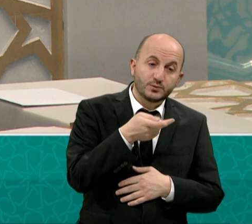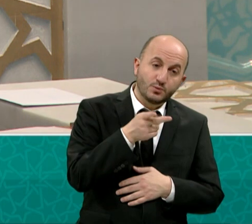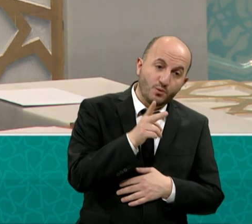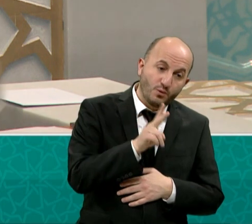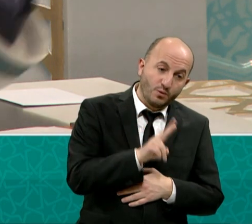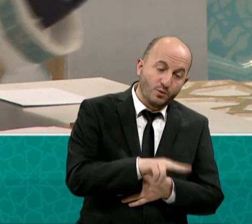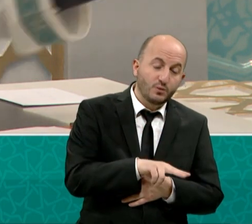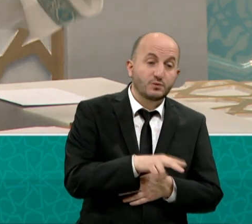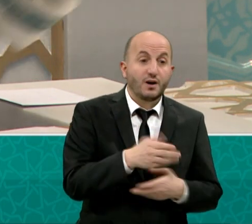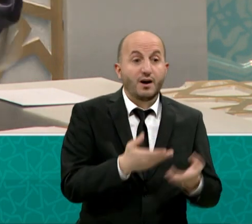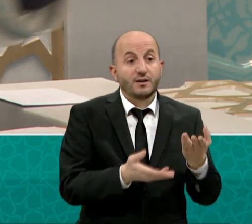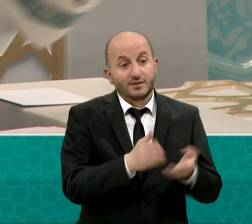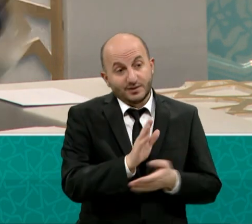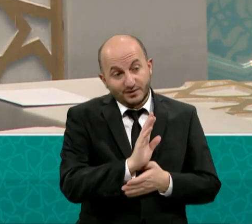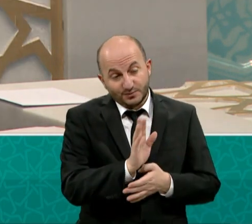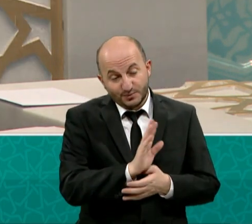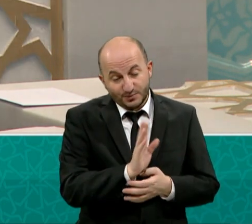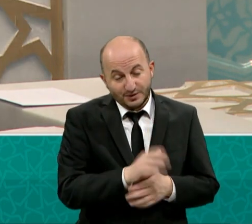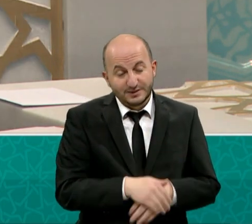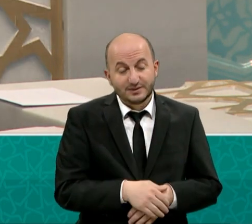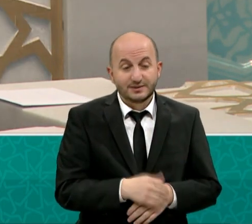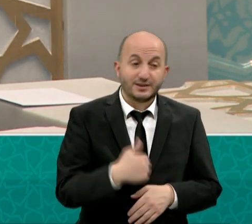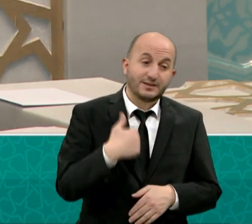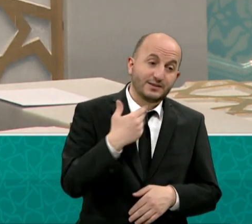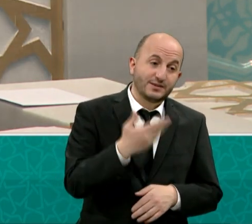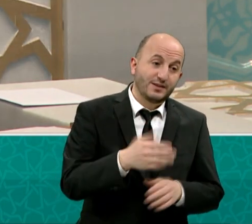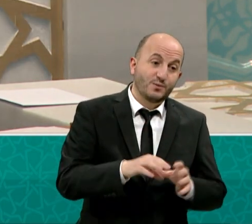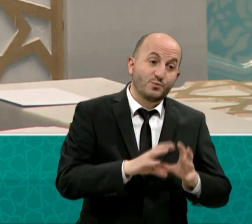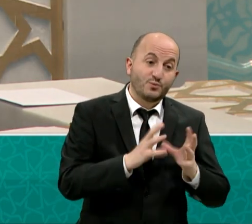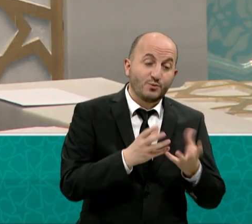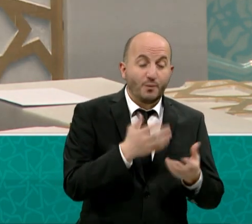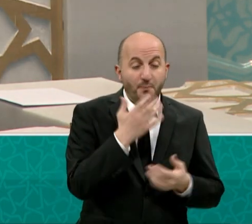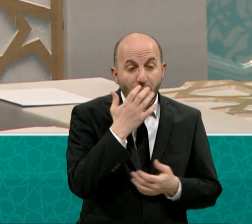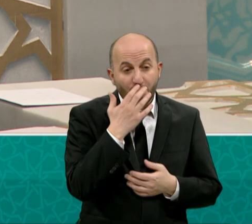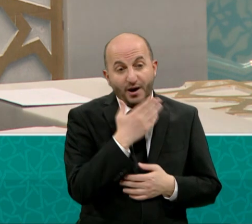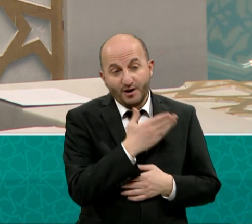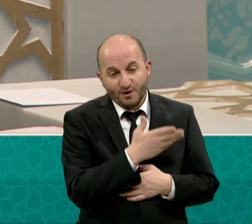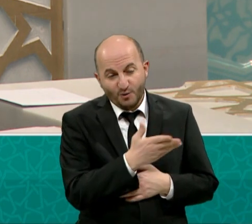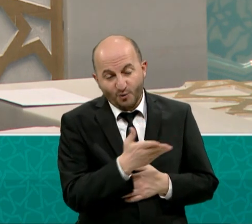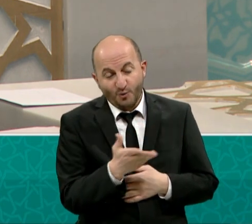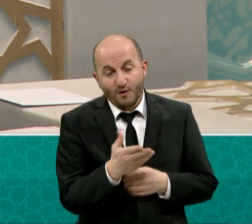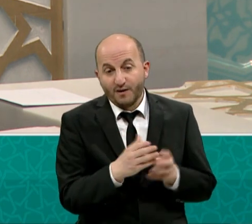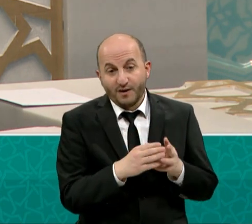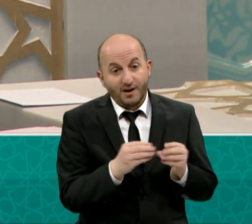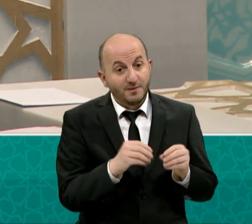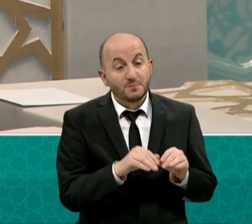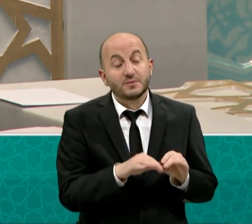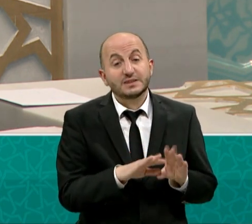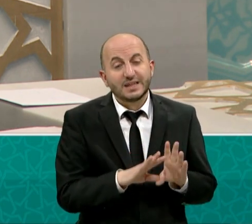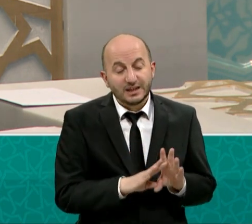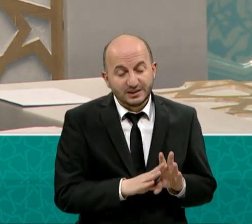kaybetmediniz, uğurladınız. Çünkü kaybolmuyor. Diğer alemde onlar bekliyorlar. Değerli kardeşlerim, işte burada da Allahu